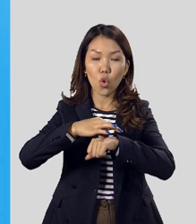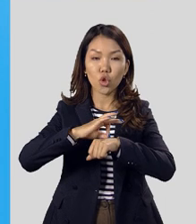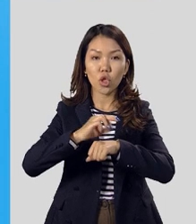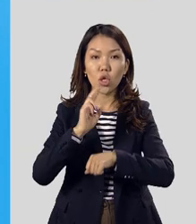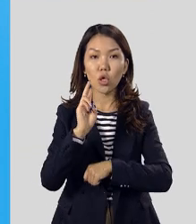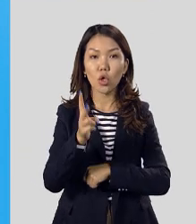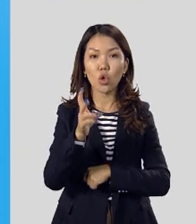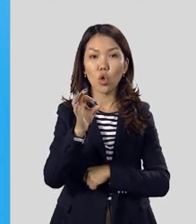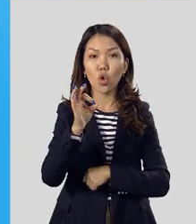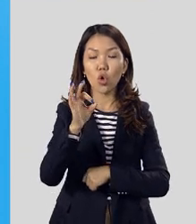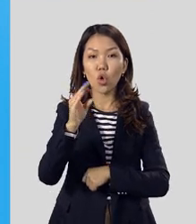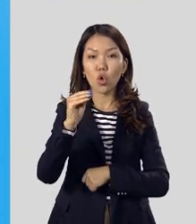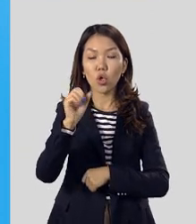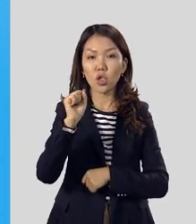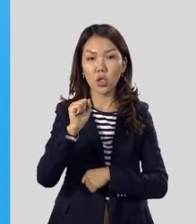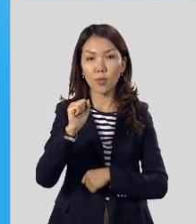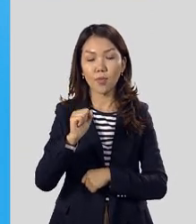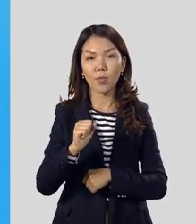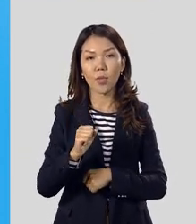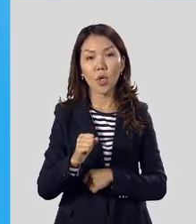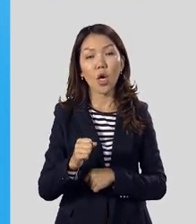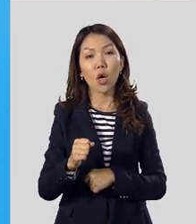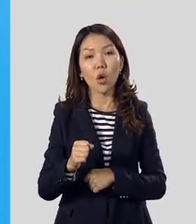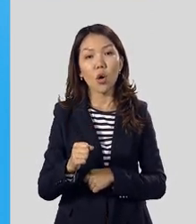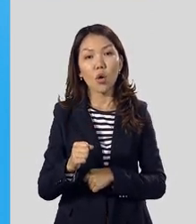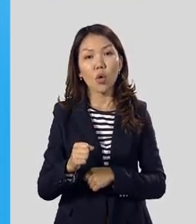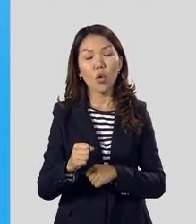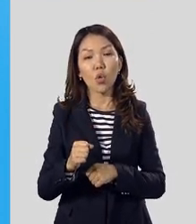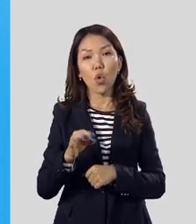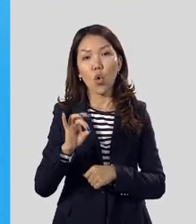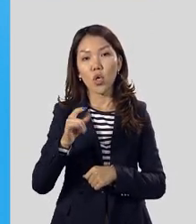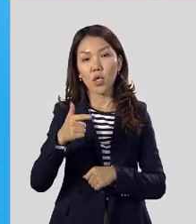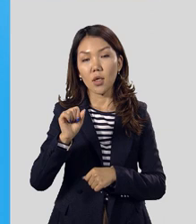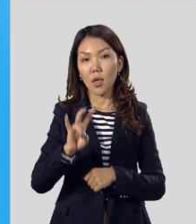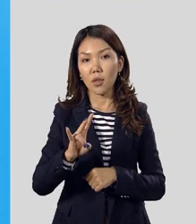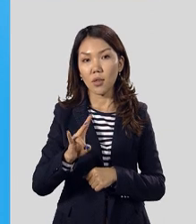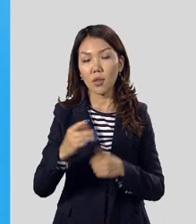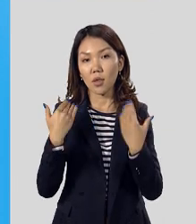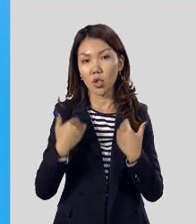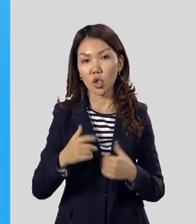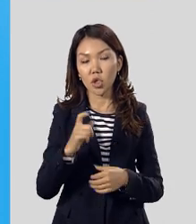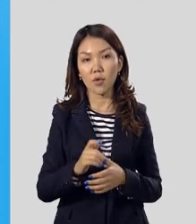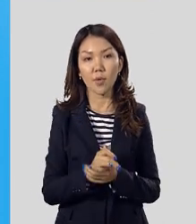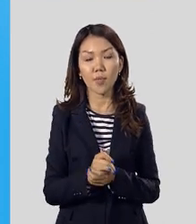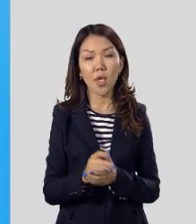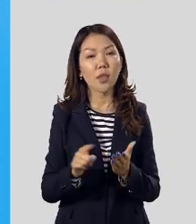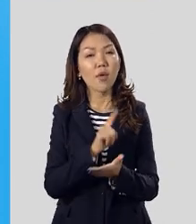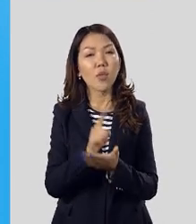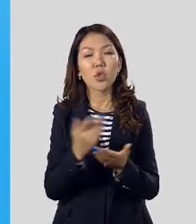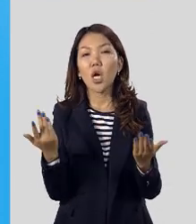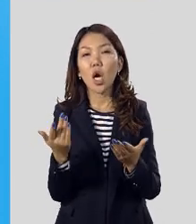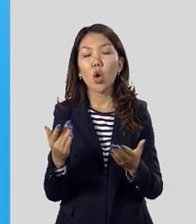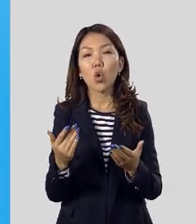Орган чувств человека, орган осязания. И на вопрос, какой орган тела